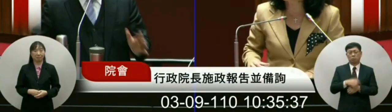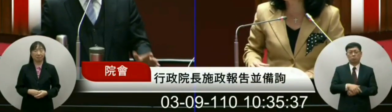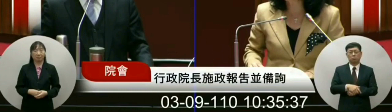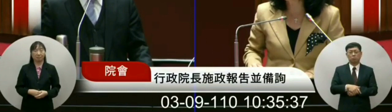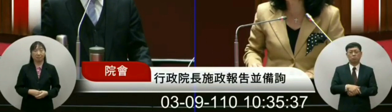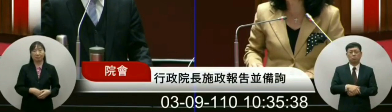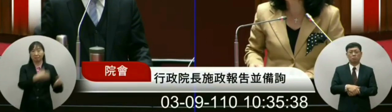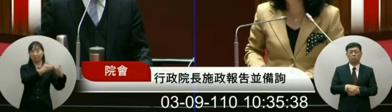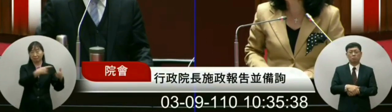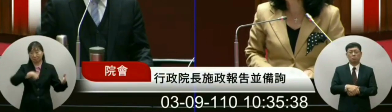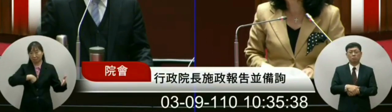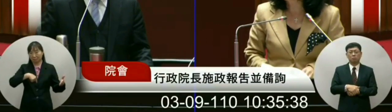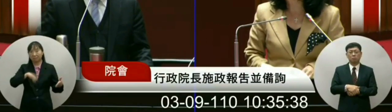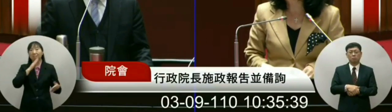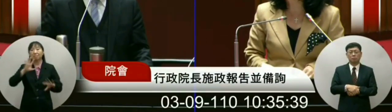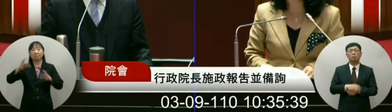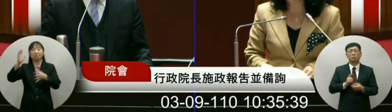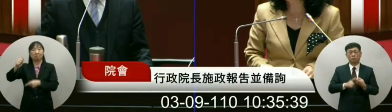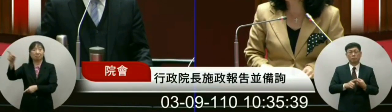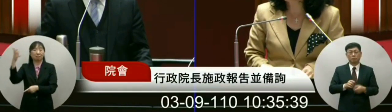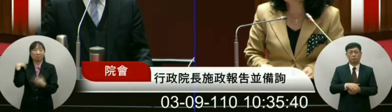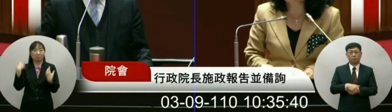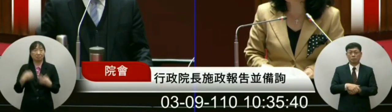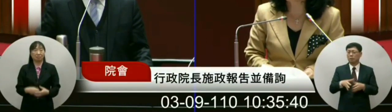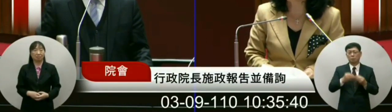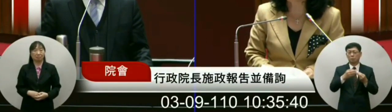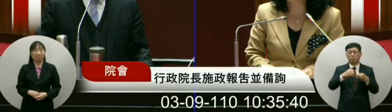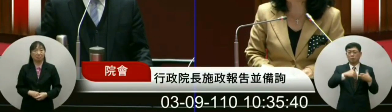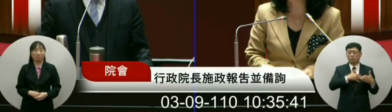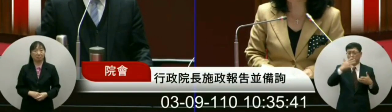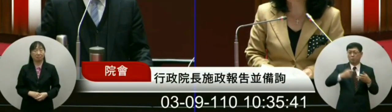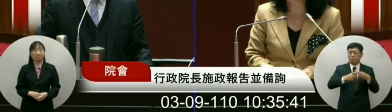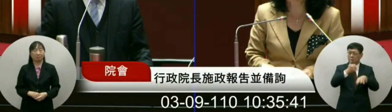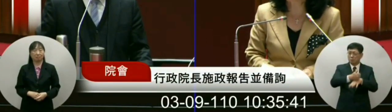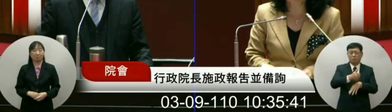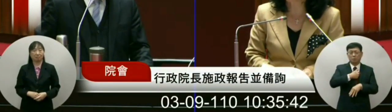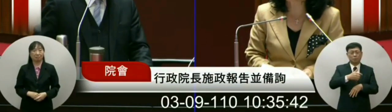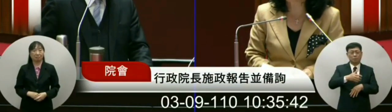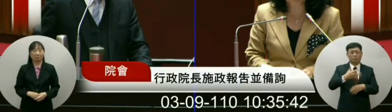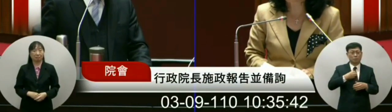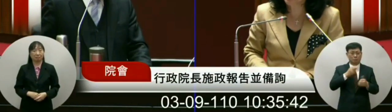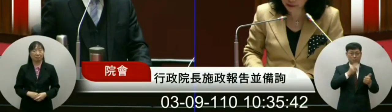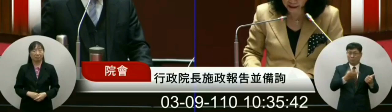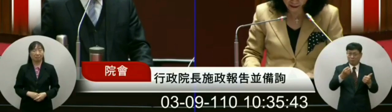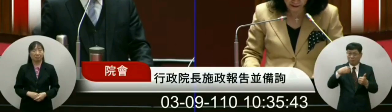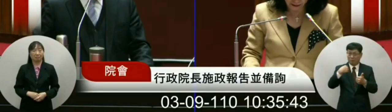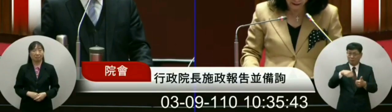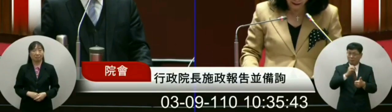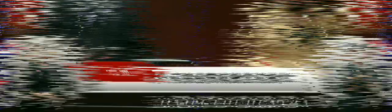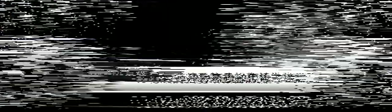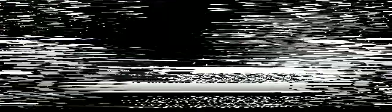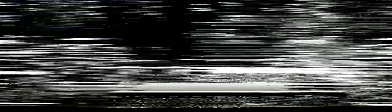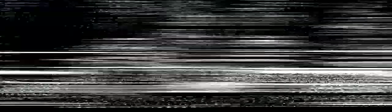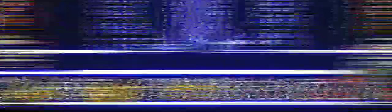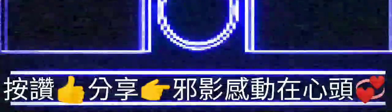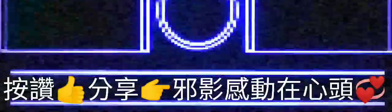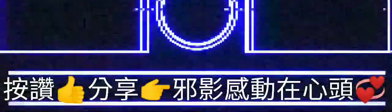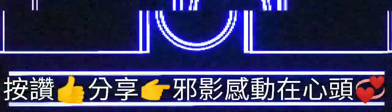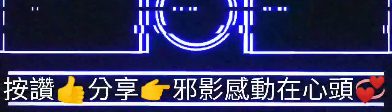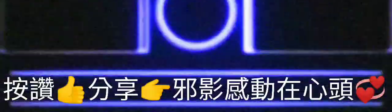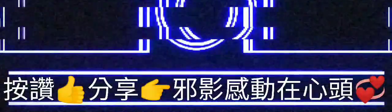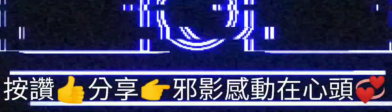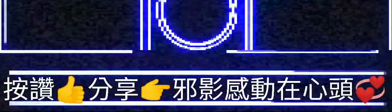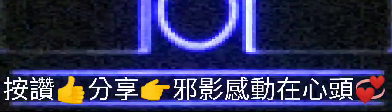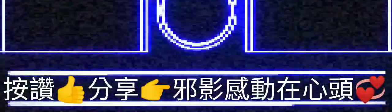上来。 两岸应该是总统的职权啊。 对对，邱主委你就不用上来，因为院长说他没有下指导棋啊，他没有下指导棋。好。